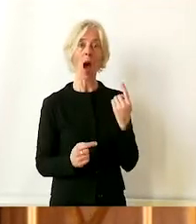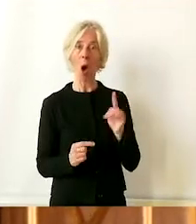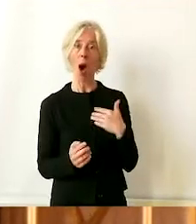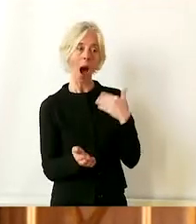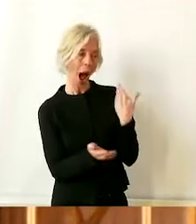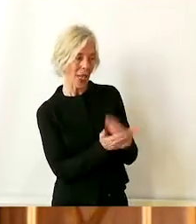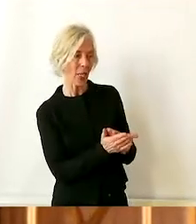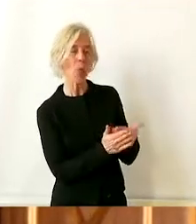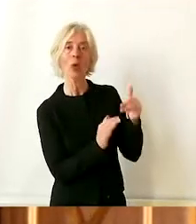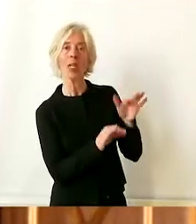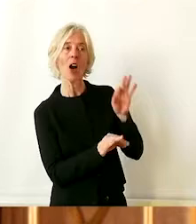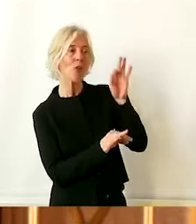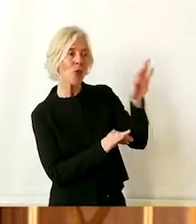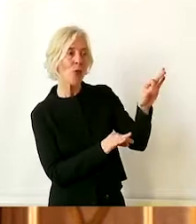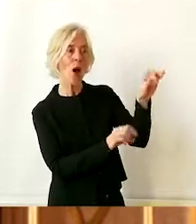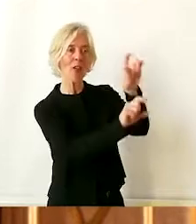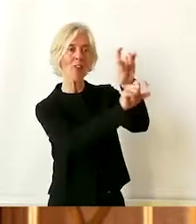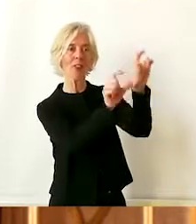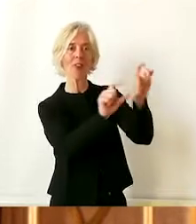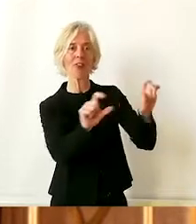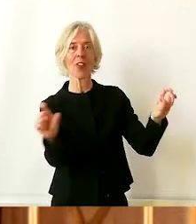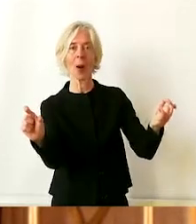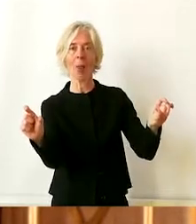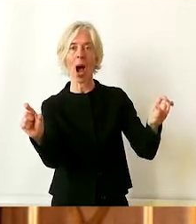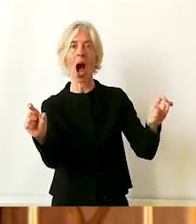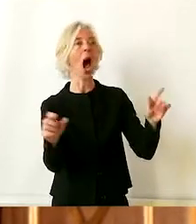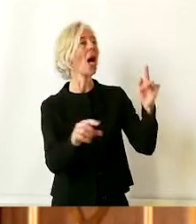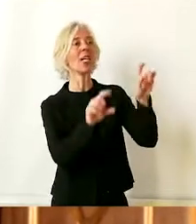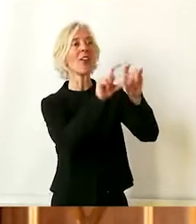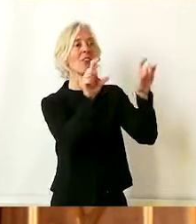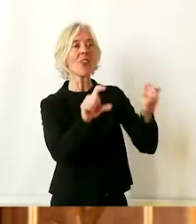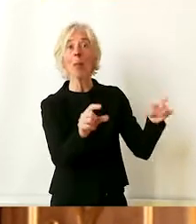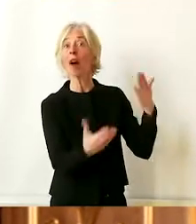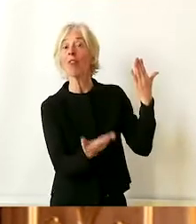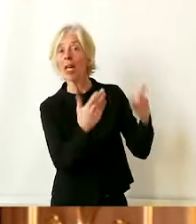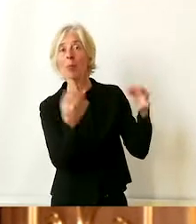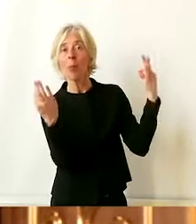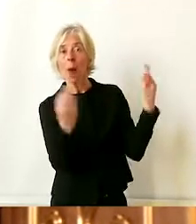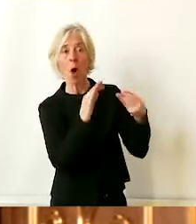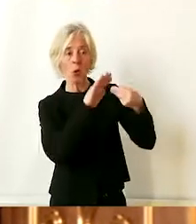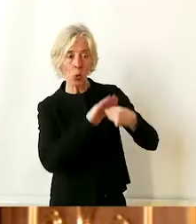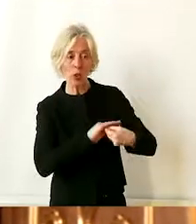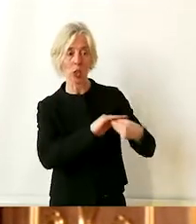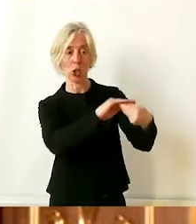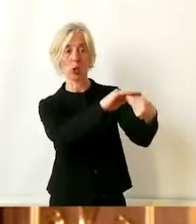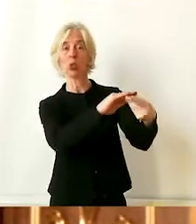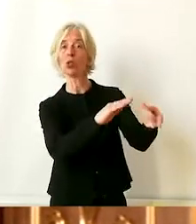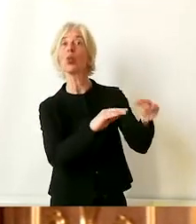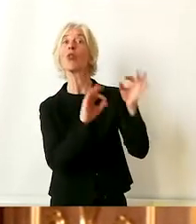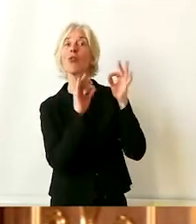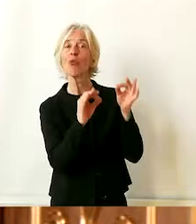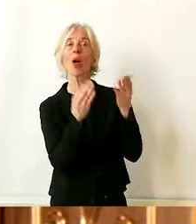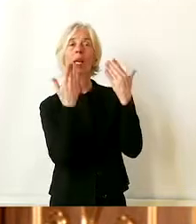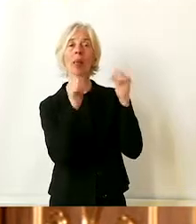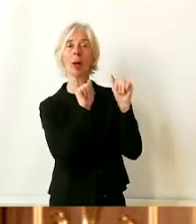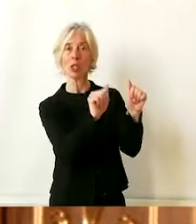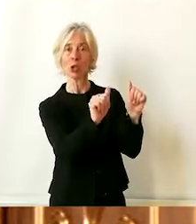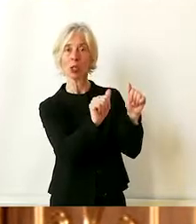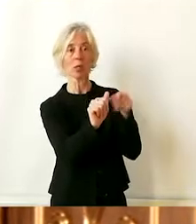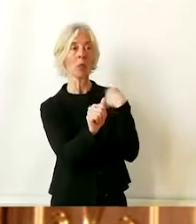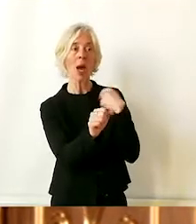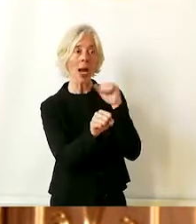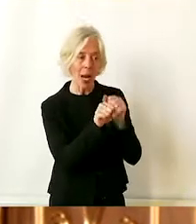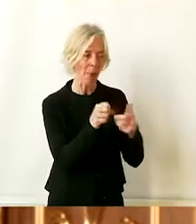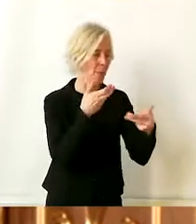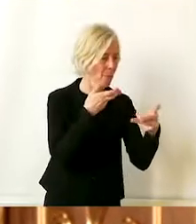nicht über die ganz großen Stäbe verfügen, denn eine Bilanzierung, eine Klimabilanzierung zu machen, wo man sie beraten